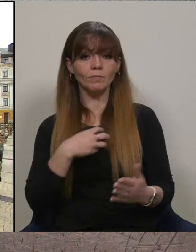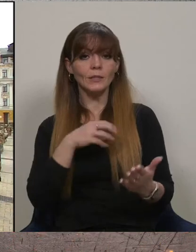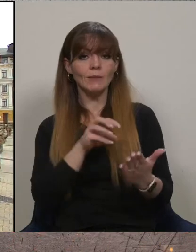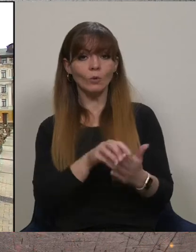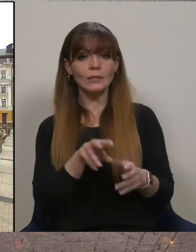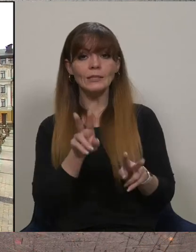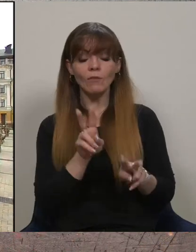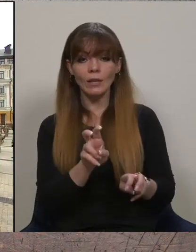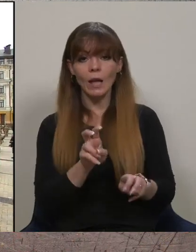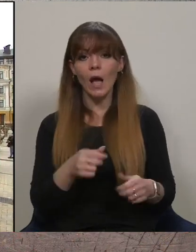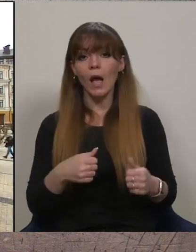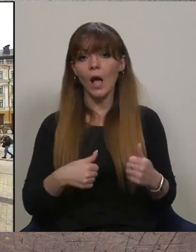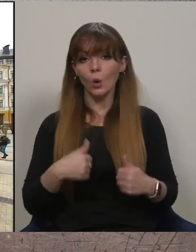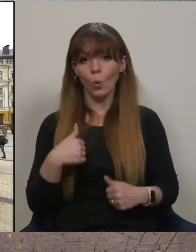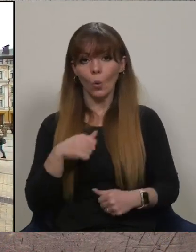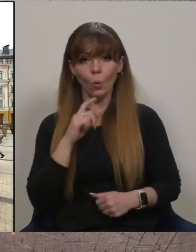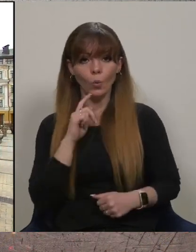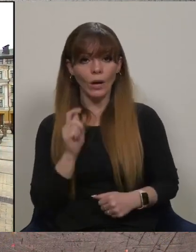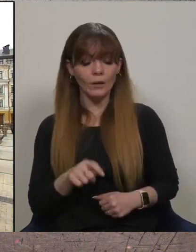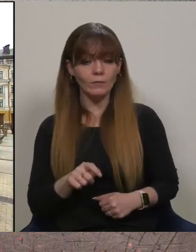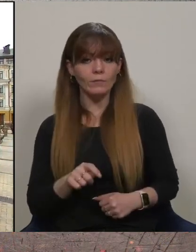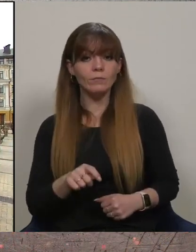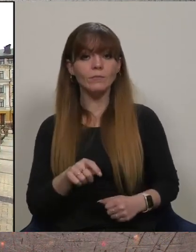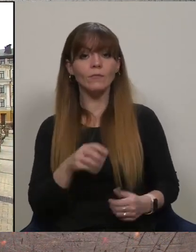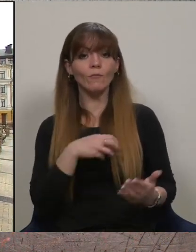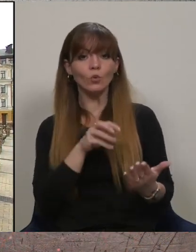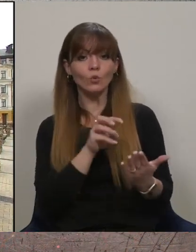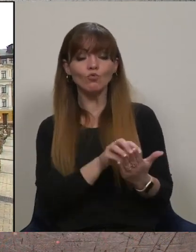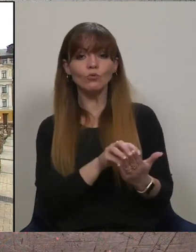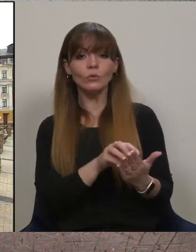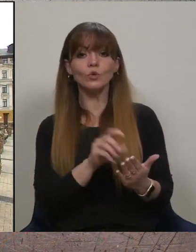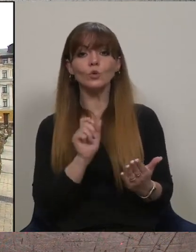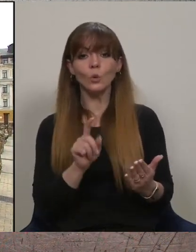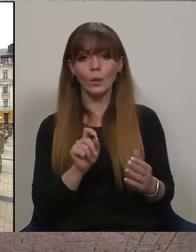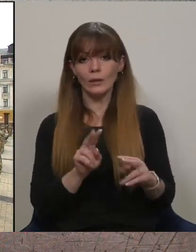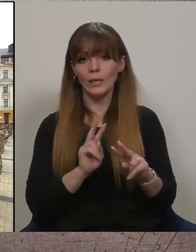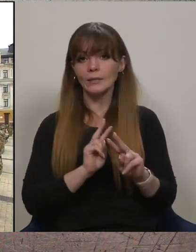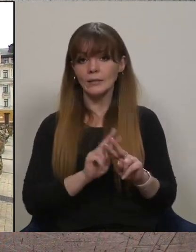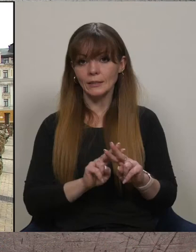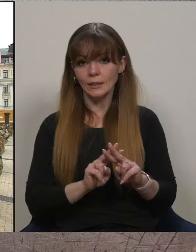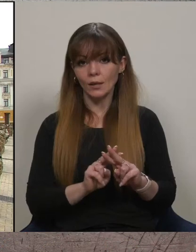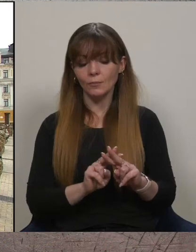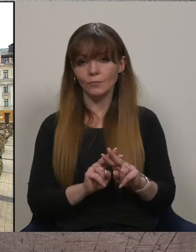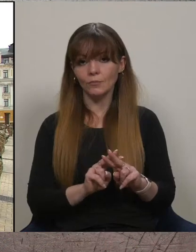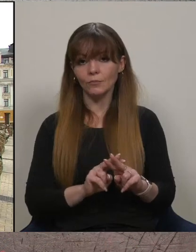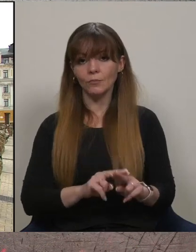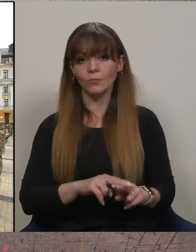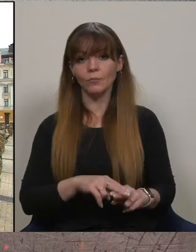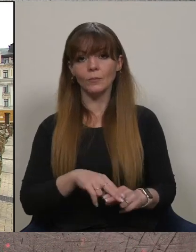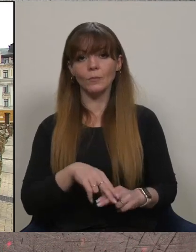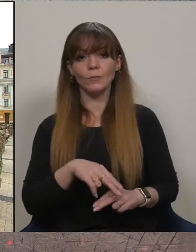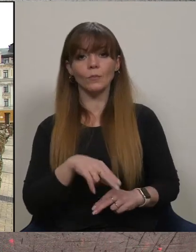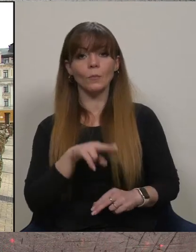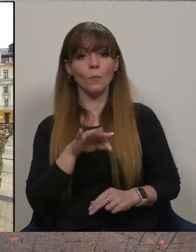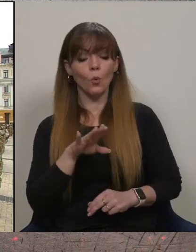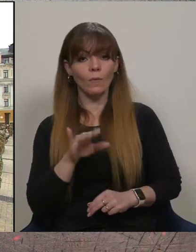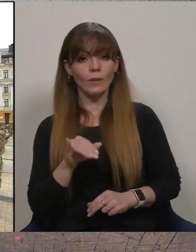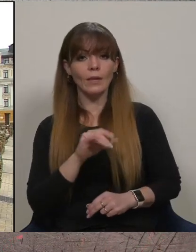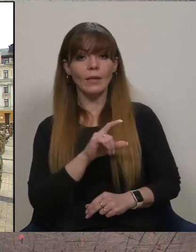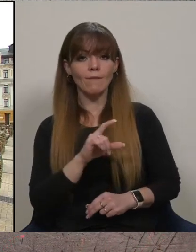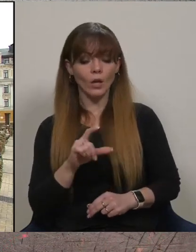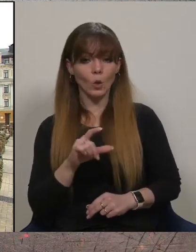звання Герой України з врученням ордена Золота Зірка Бові Євгенію